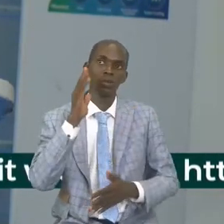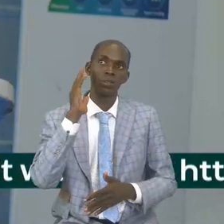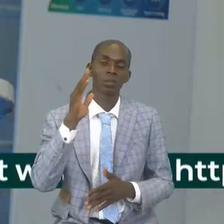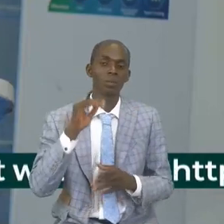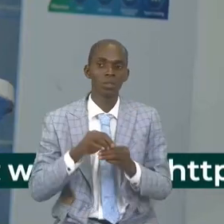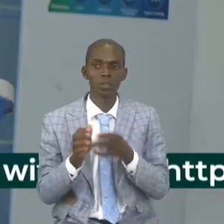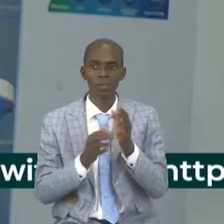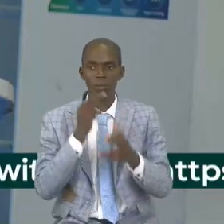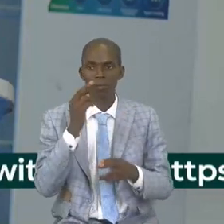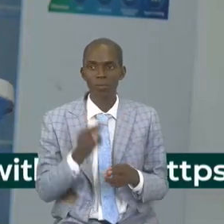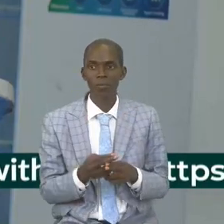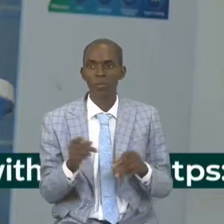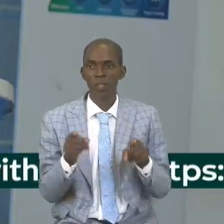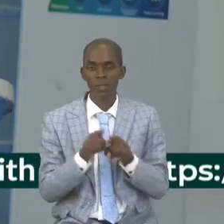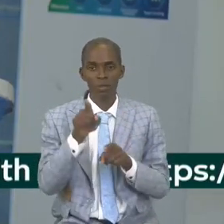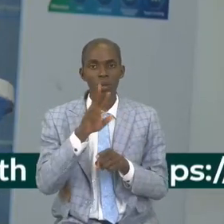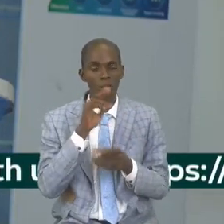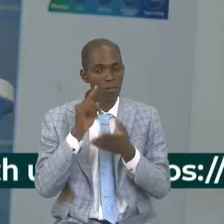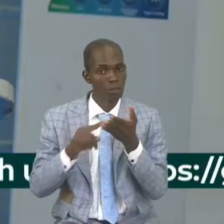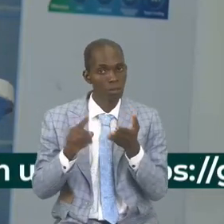témoignage.